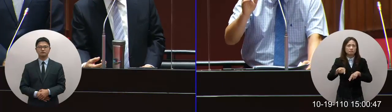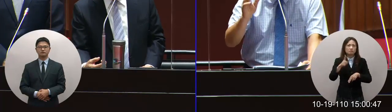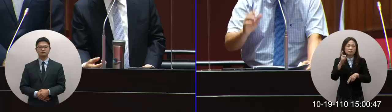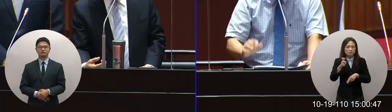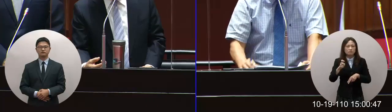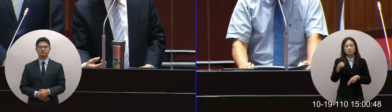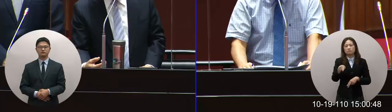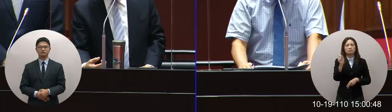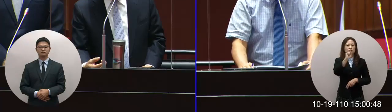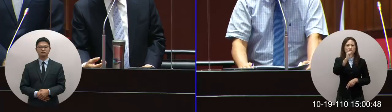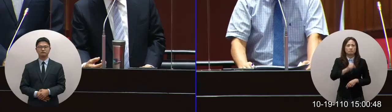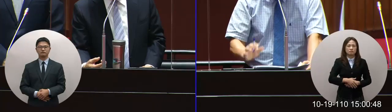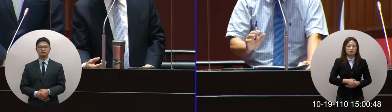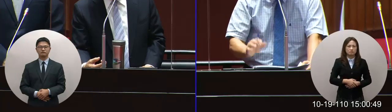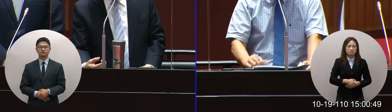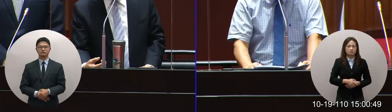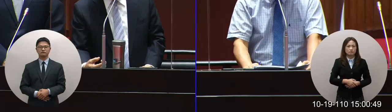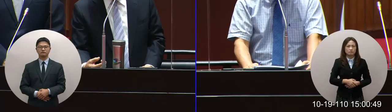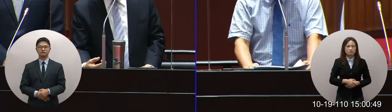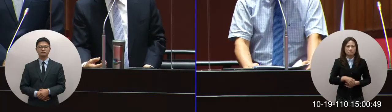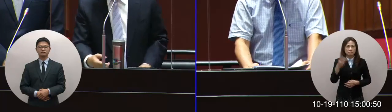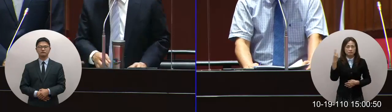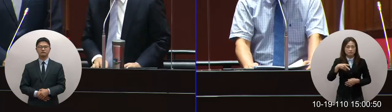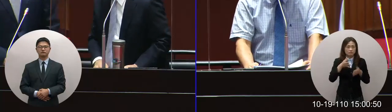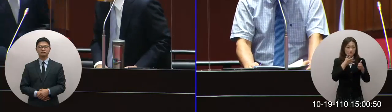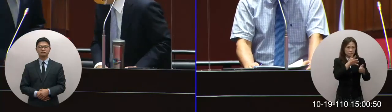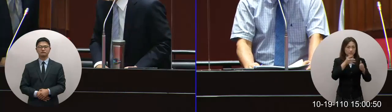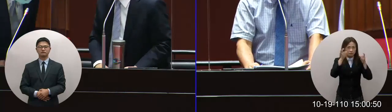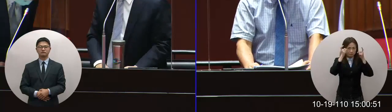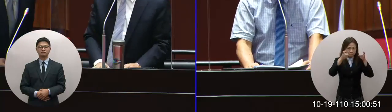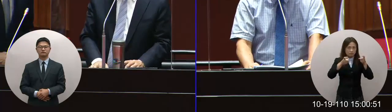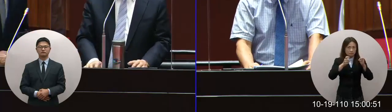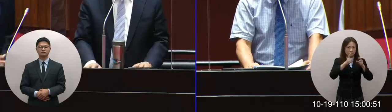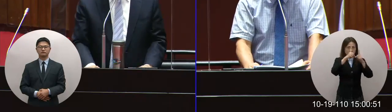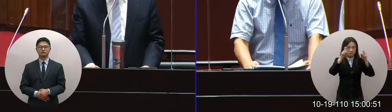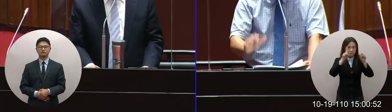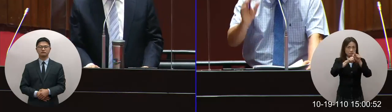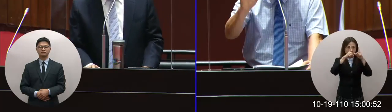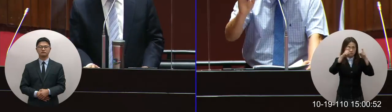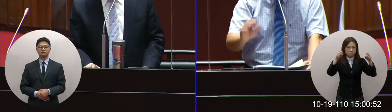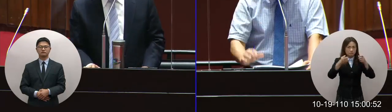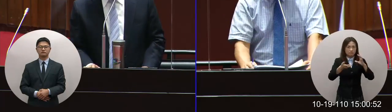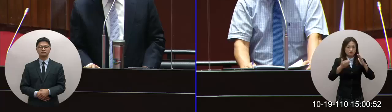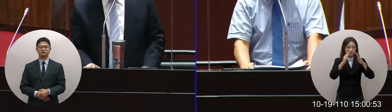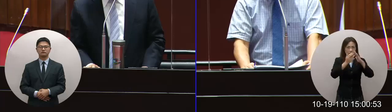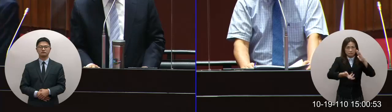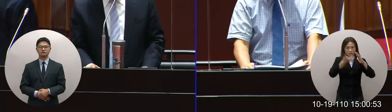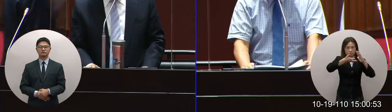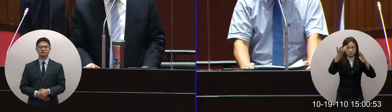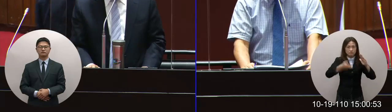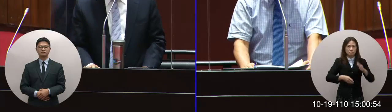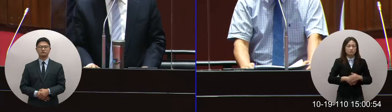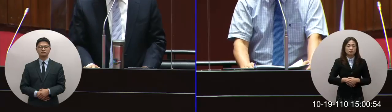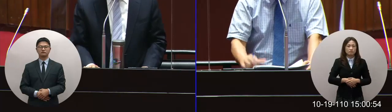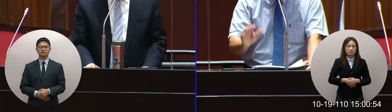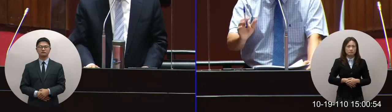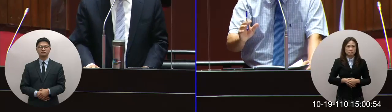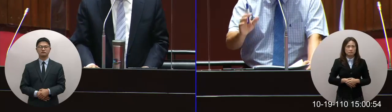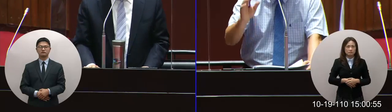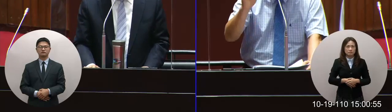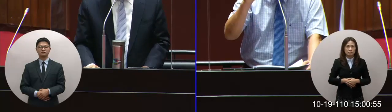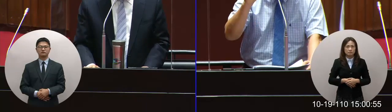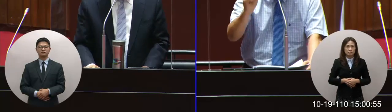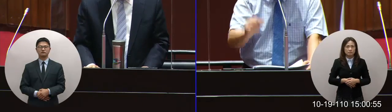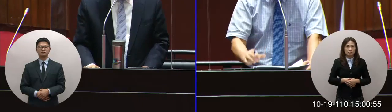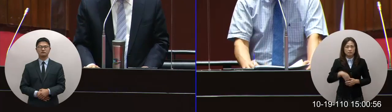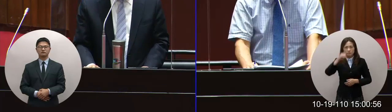再请问、哦、这次高雄城中城的火警意外、哦、没有人希望火灾发生、啊哦、不分